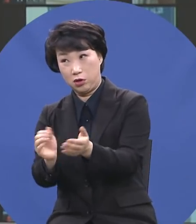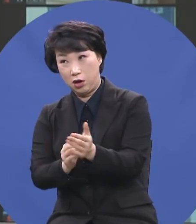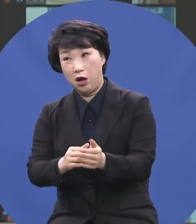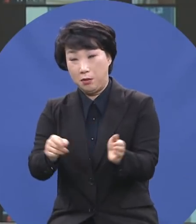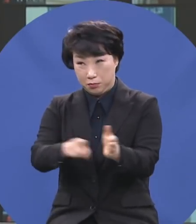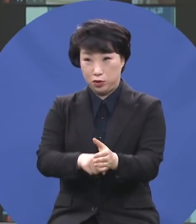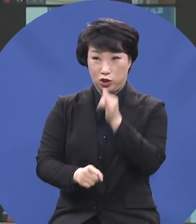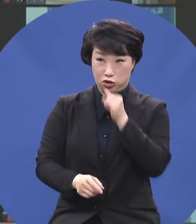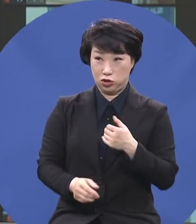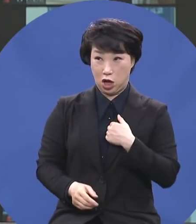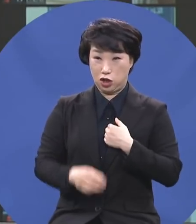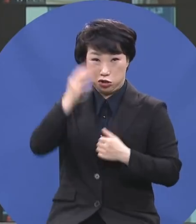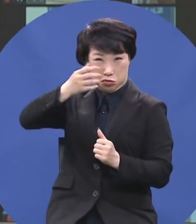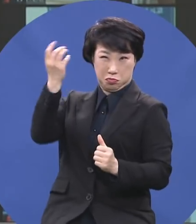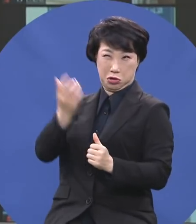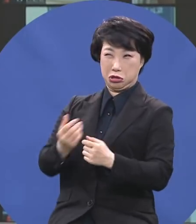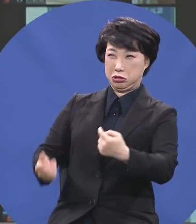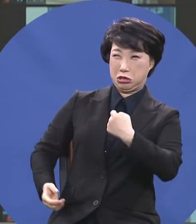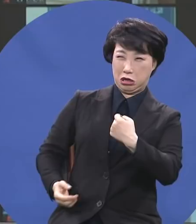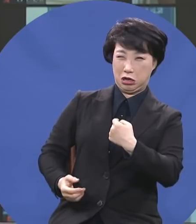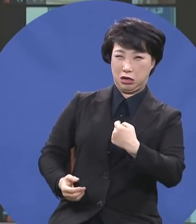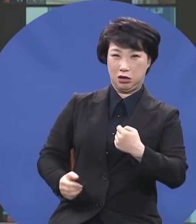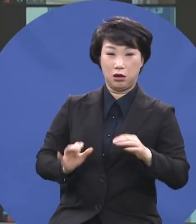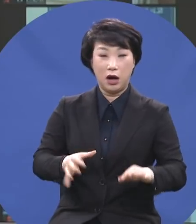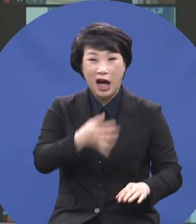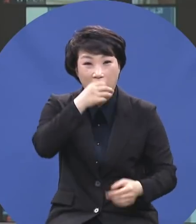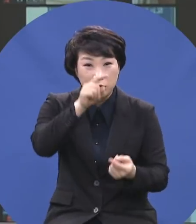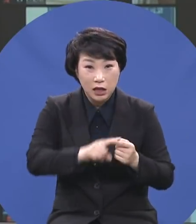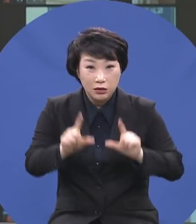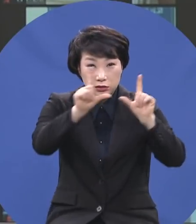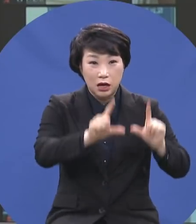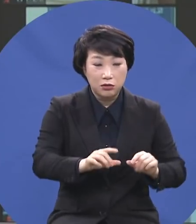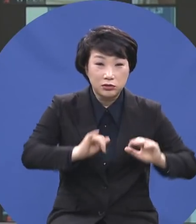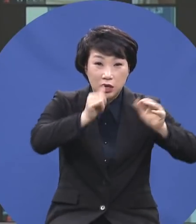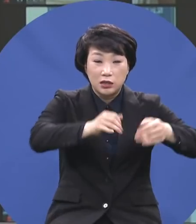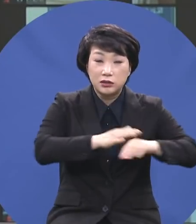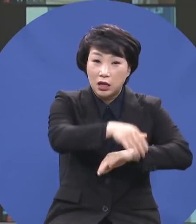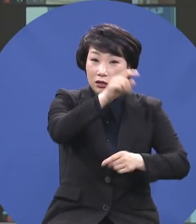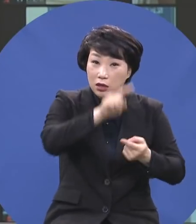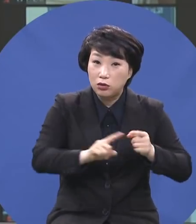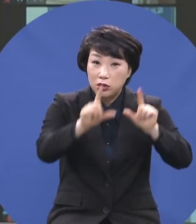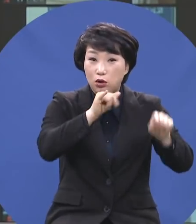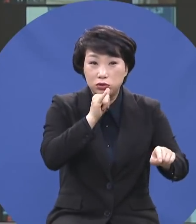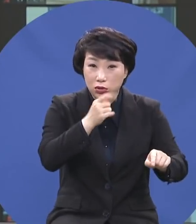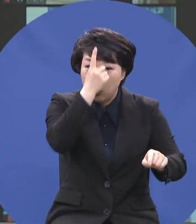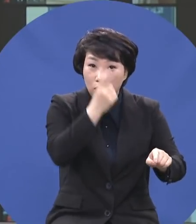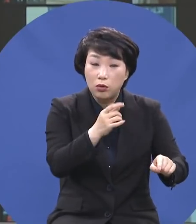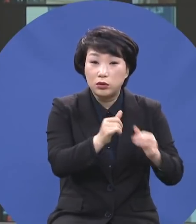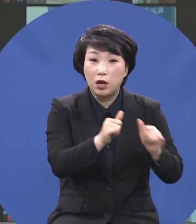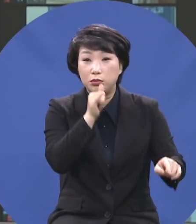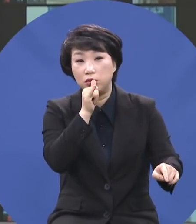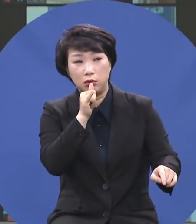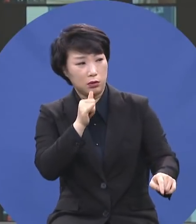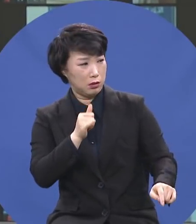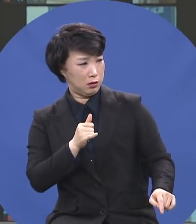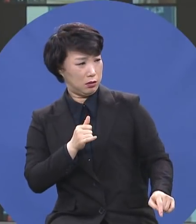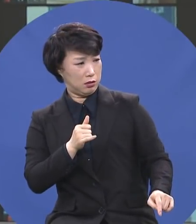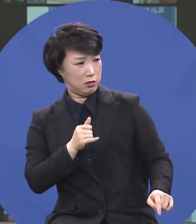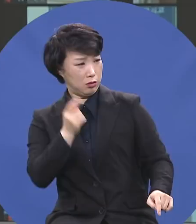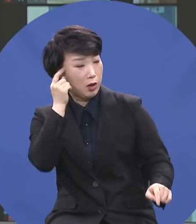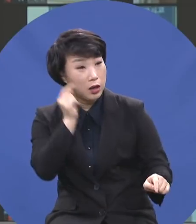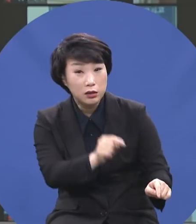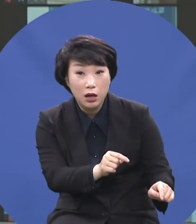받았다. 그래가면서 정욕적으로 살고 세속적으로 살며 우겨대는 사람, 이게